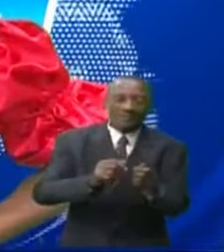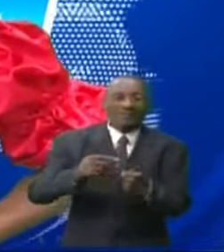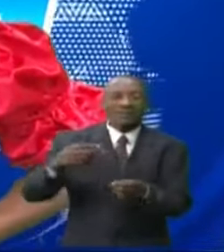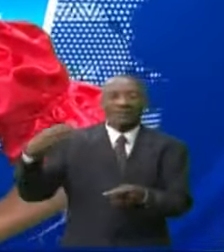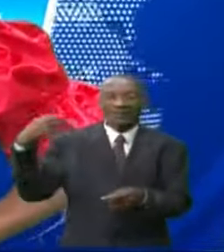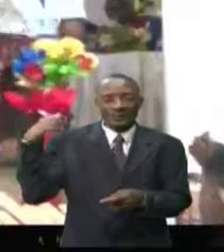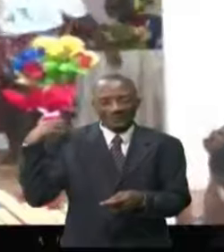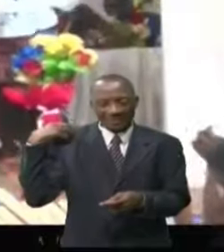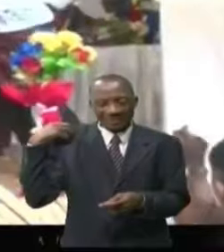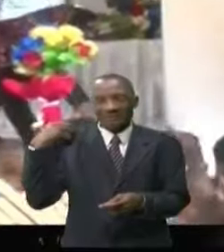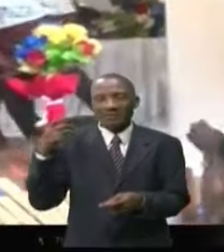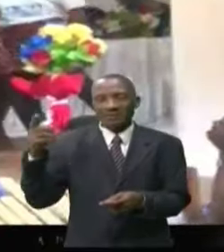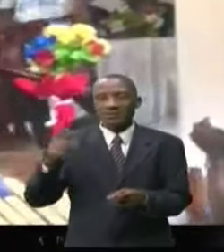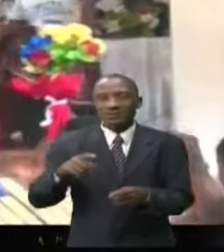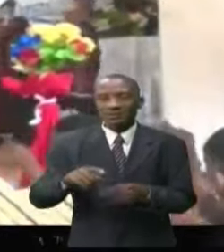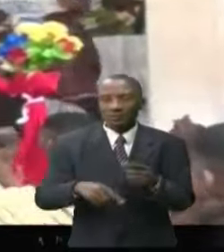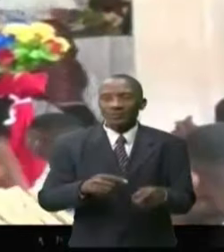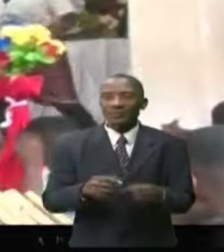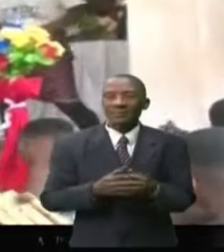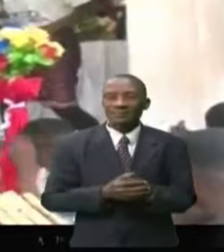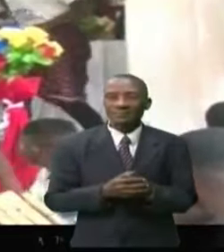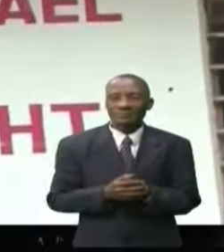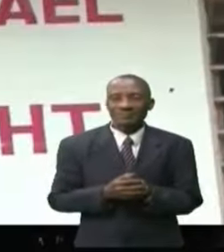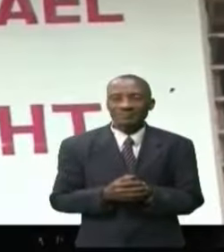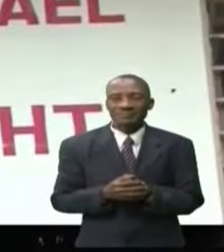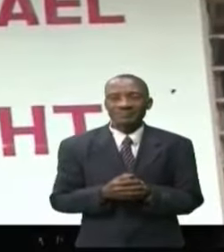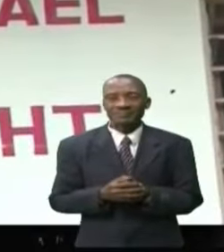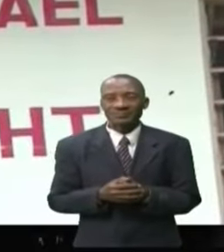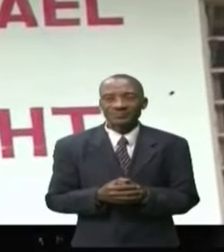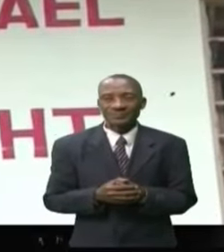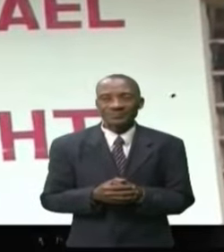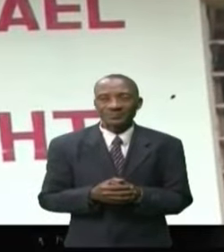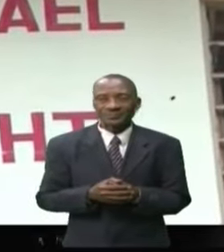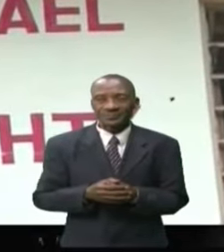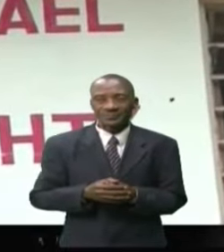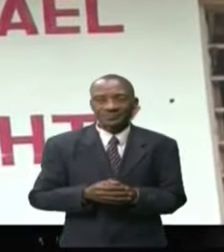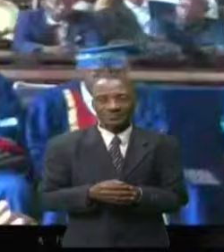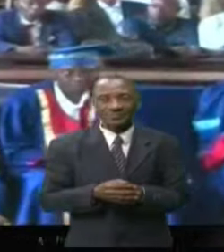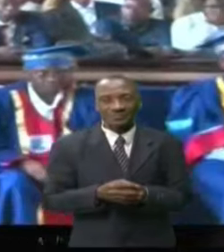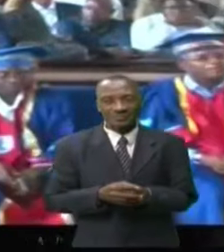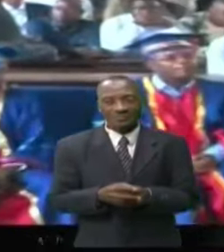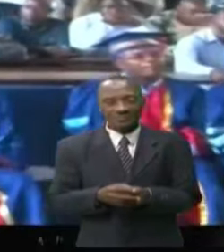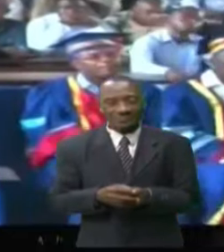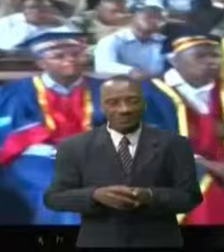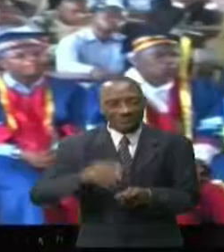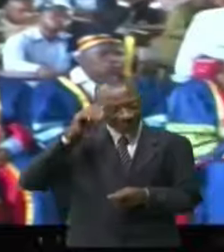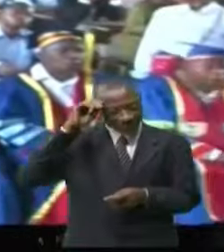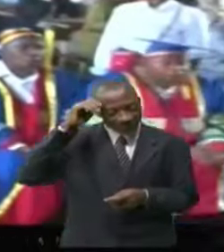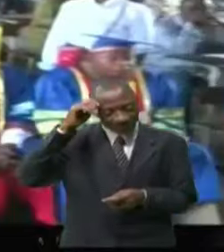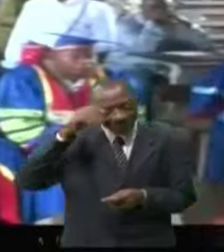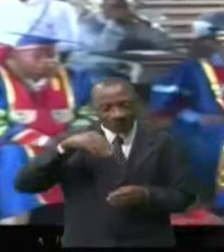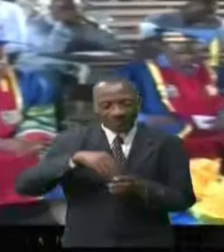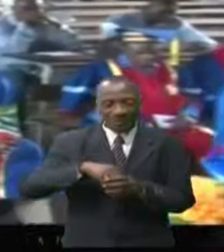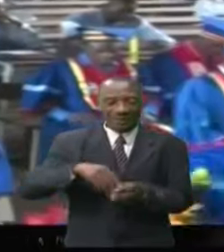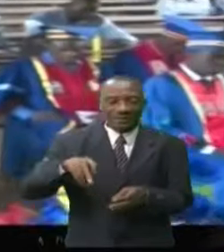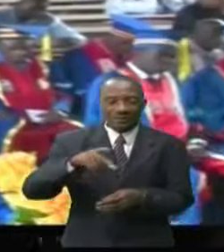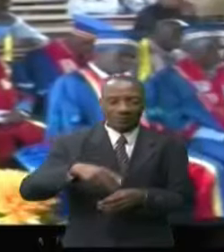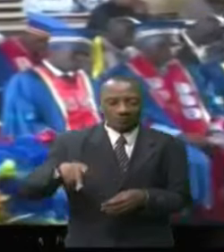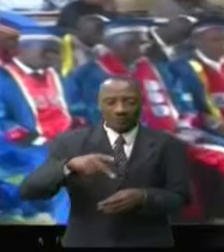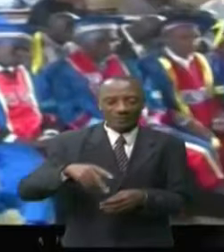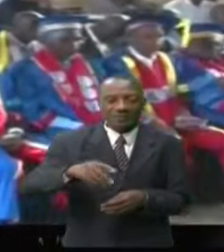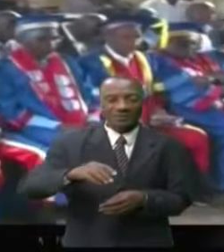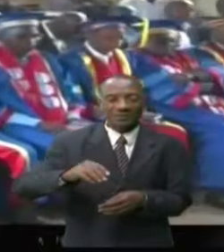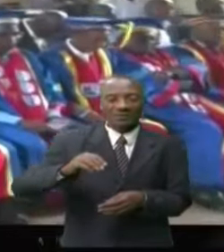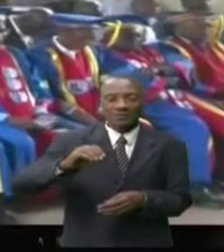reportage solennel dans la salle polyvalente rafhaël re de l'organisation et du fonctionnement du 3e cycle dans son volet appelé